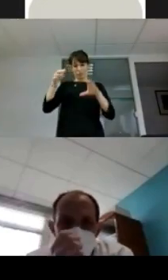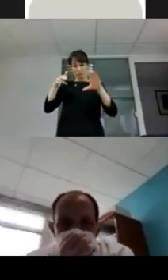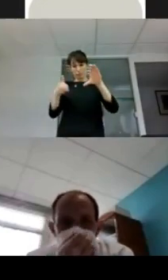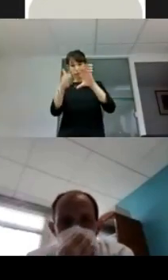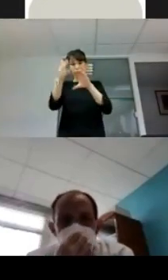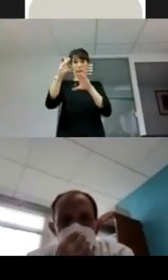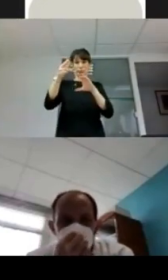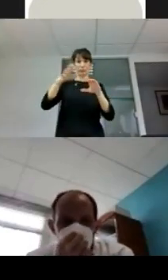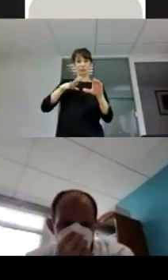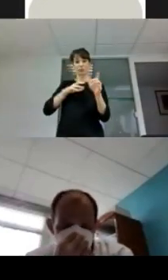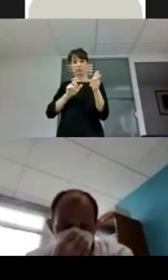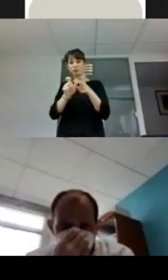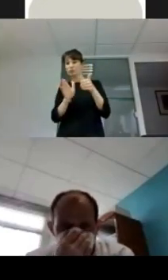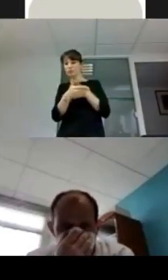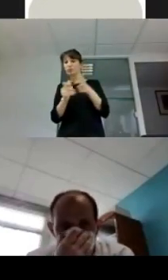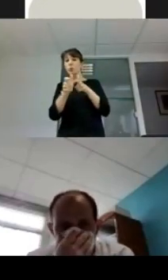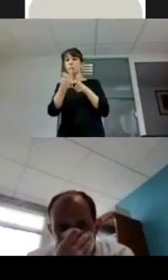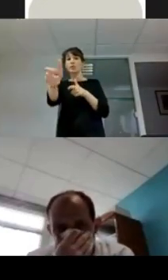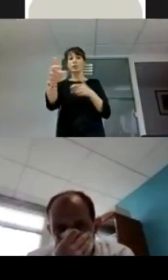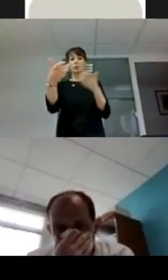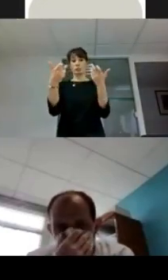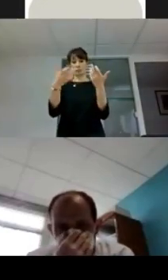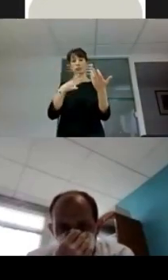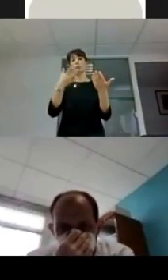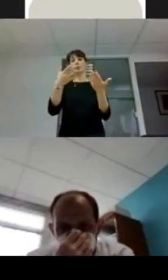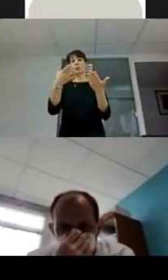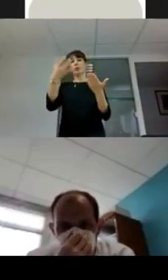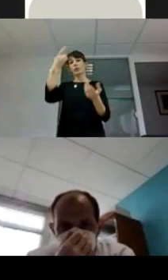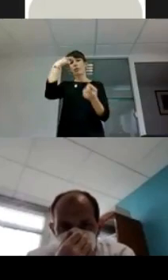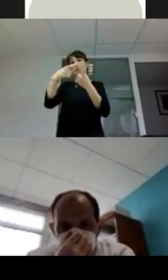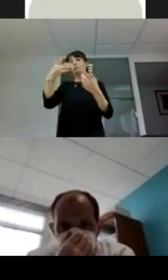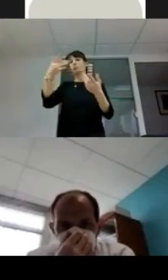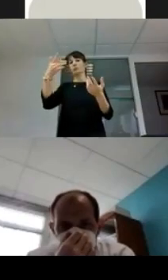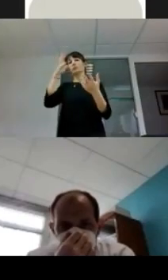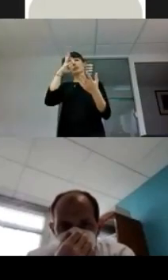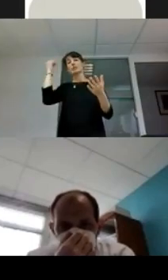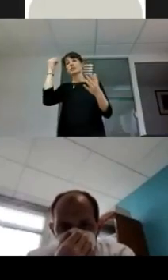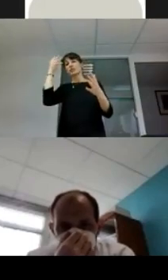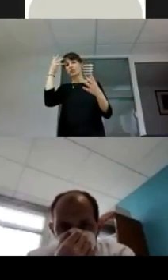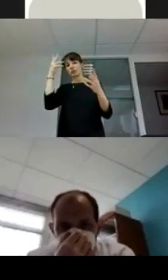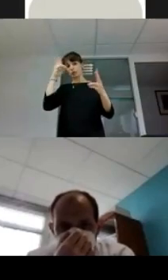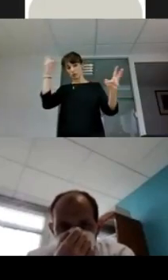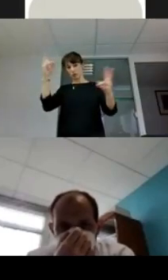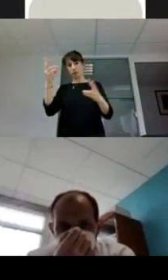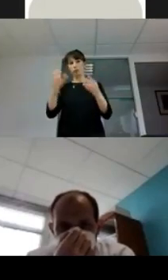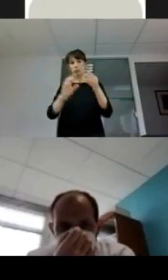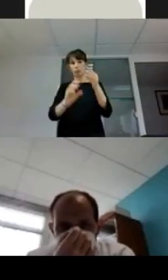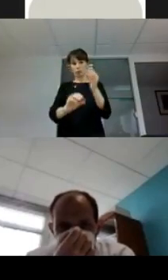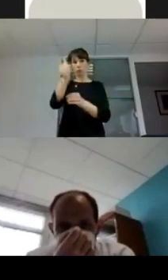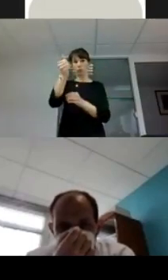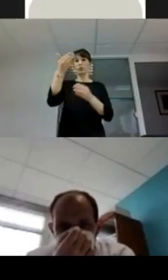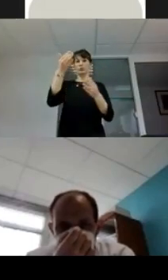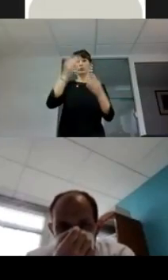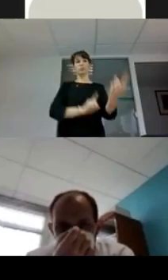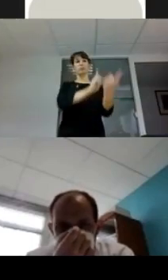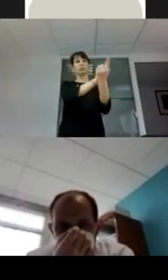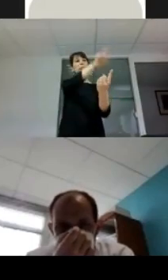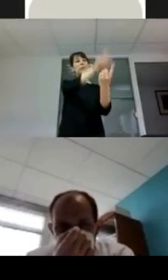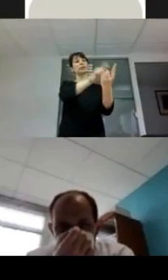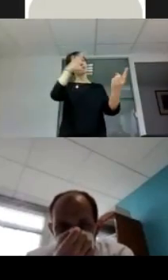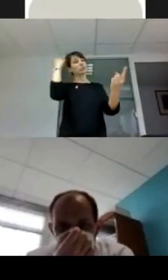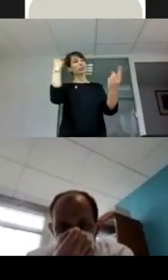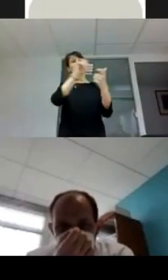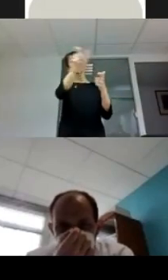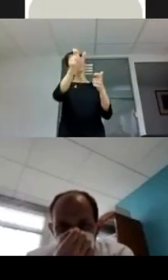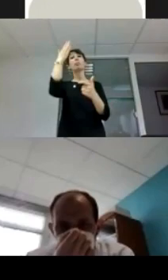quelques complications de l'examen, celles bien sûr liées à l'anesthésie, puisque c'est un examen qui se fait sous anesthésie générale. Donc au préalable,